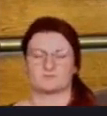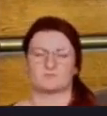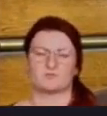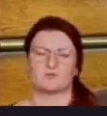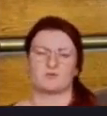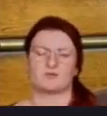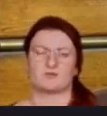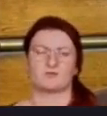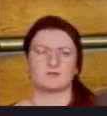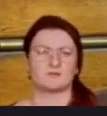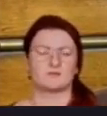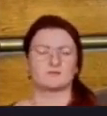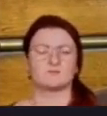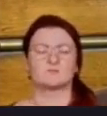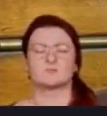projekt, który